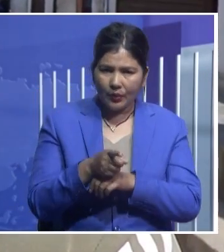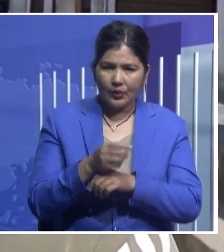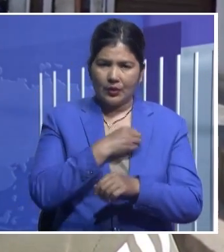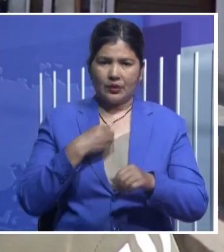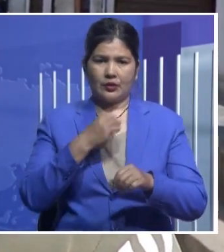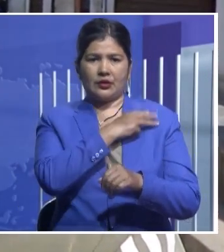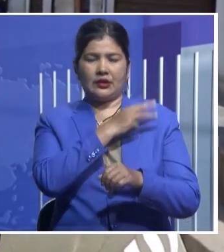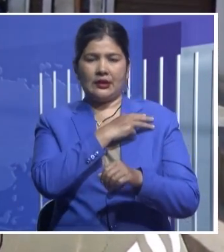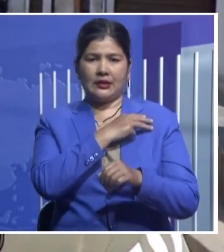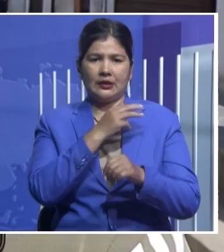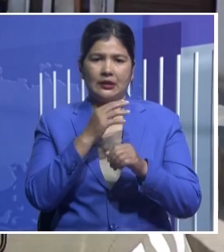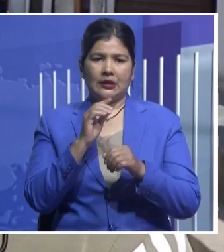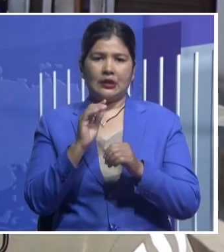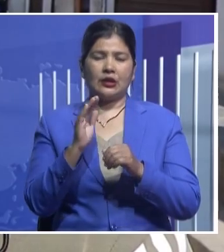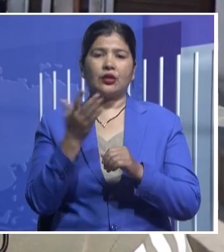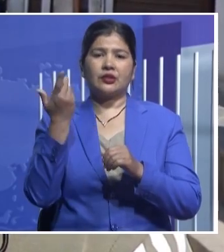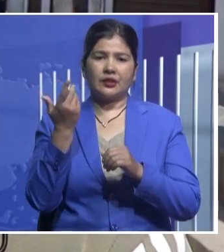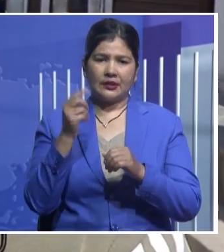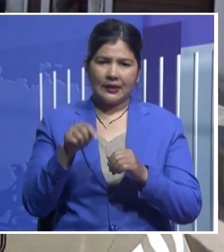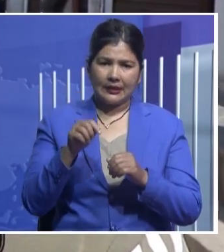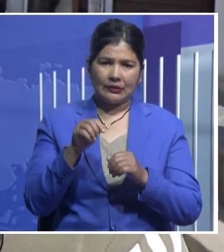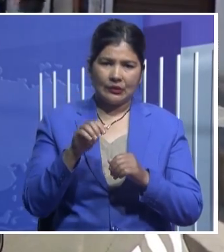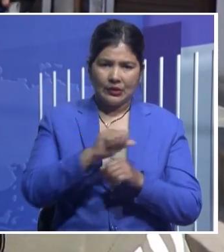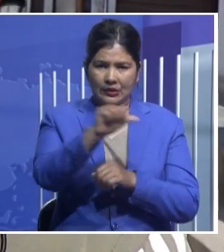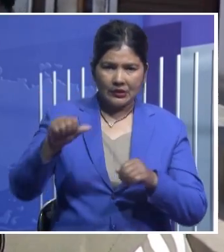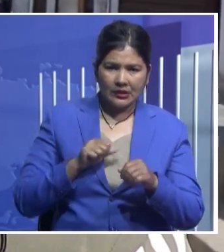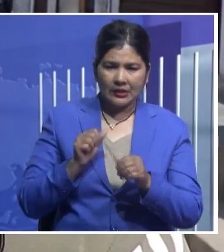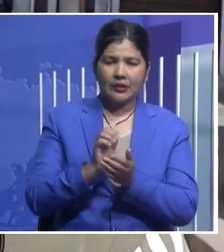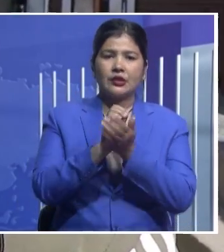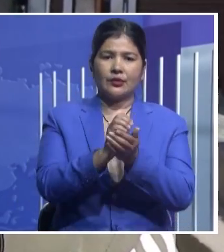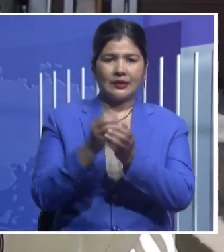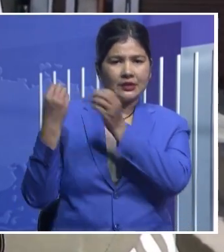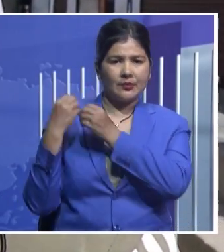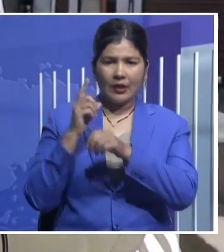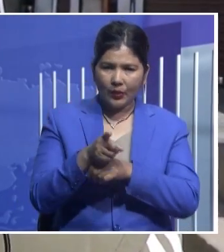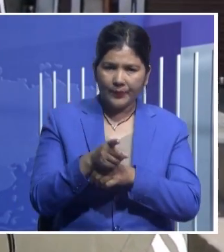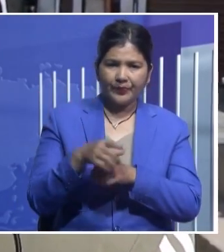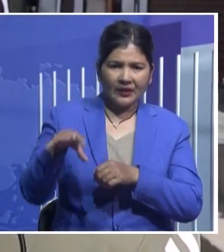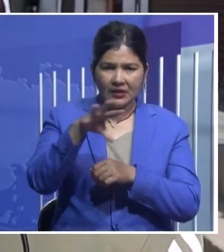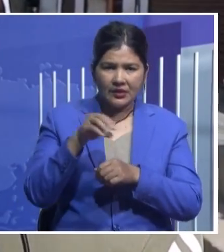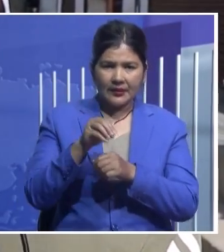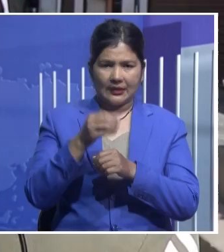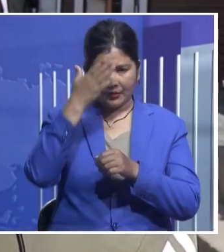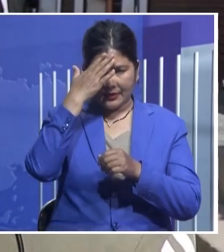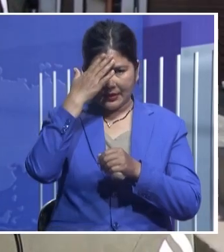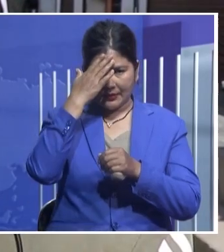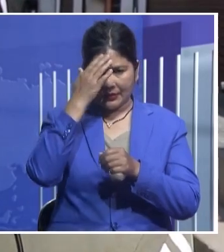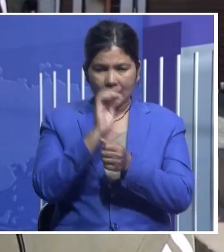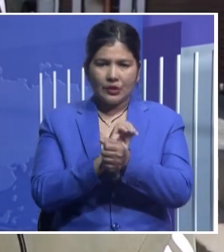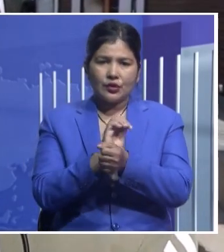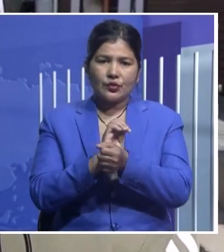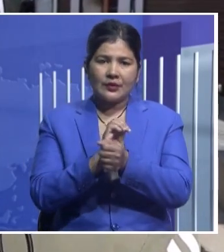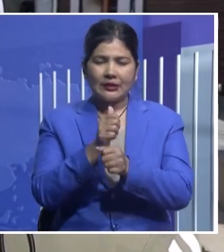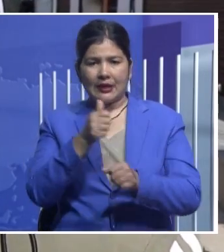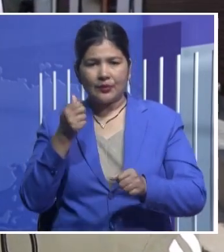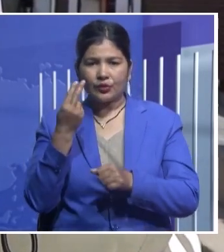डाक्टरलाई कसरी प्रोत्साहन गर्ने र यहाँका चाहिँ जनतालाई चाहिँ सेवामूलक बनाउने उहाँहरूको जिम्मा नै हो। यसमा सबै खालका बिरामीको सेवा सुविधा राम्रो थियो